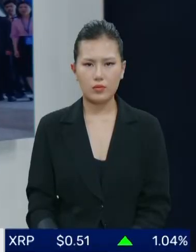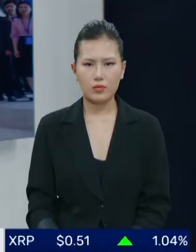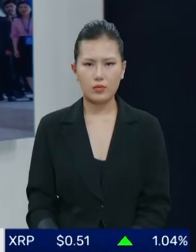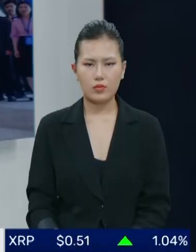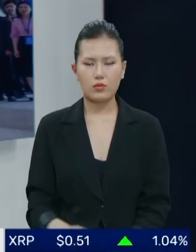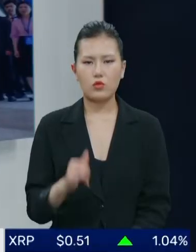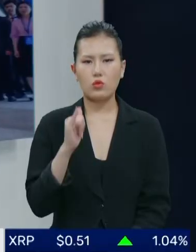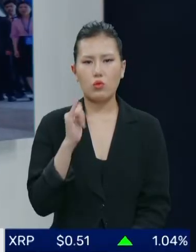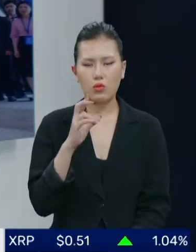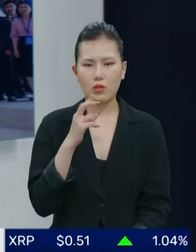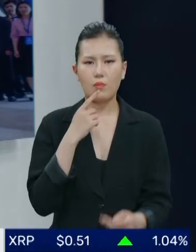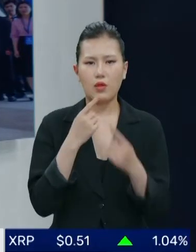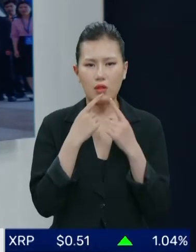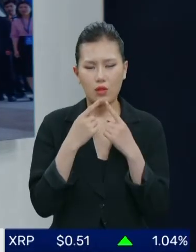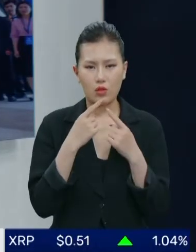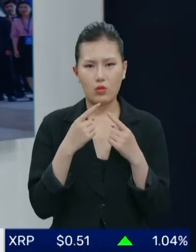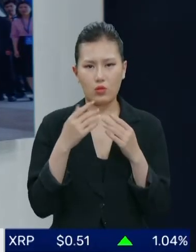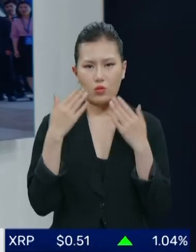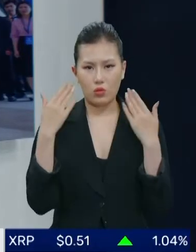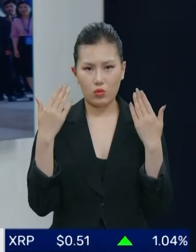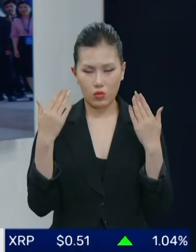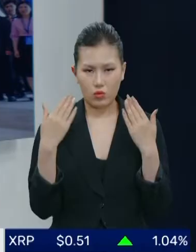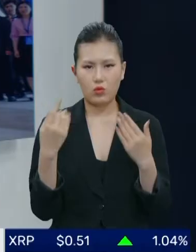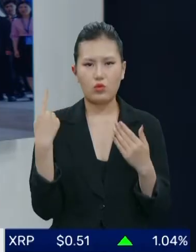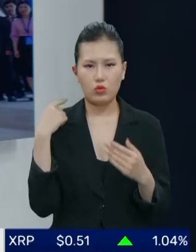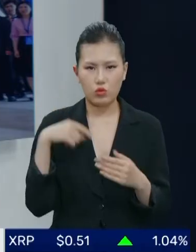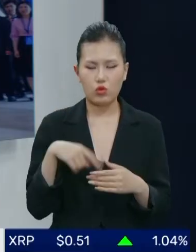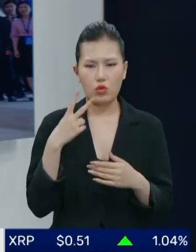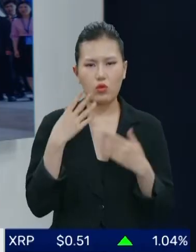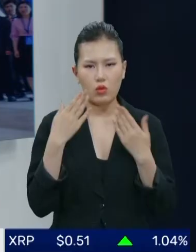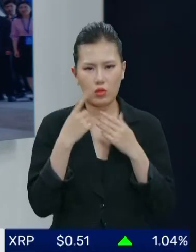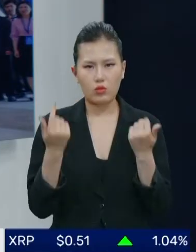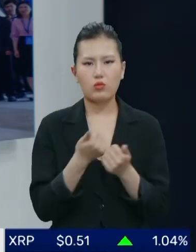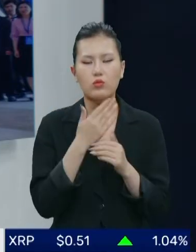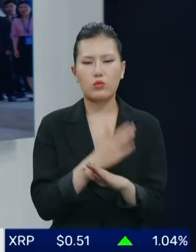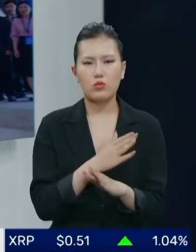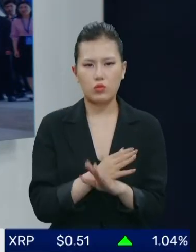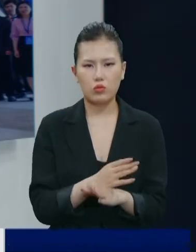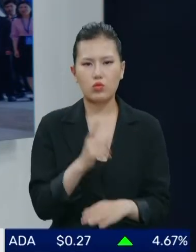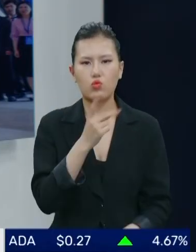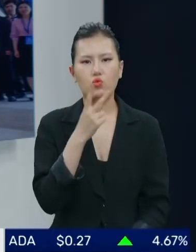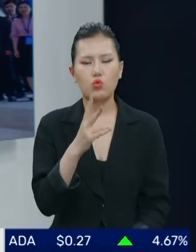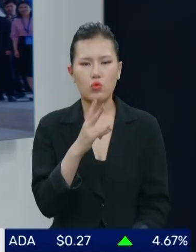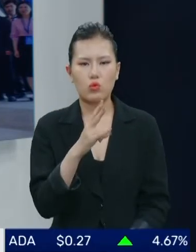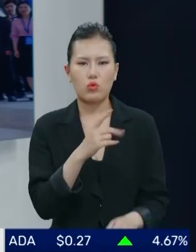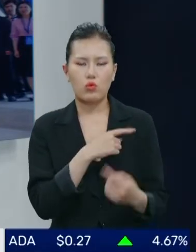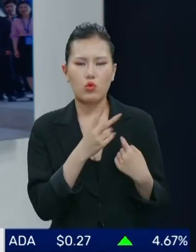Улаанбаатарын яриа хэлэлцээ олон улсын баг хурал 2 өдрийн турш болж өнөөдөр өндөрлөлөө. Зүүн хойд Азийн бүс нутагт аюулгүй байдлын сорилтууд өснө нэмэгдэж байгаа.